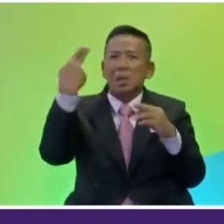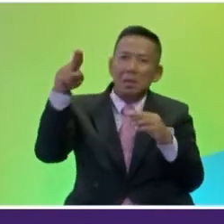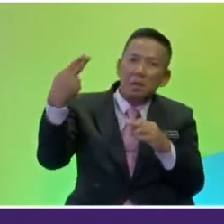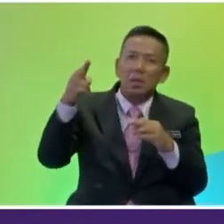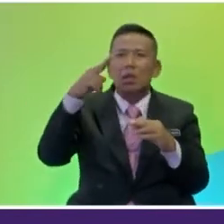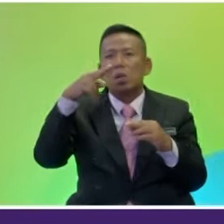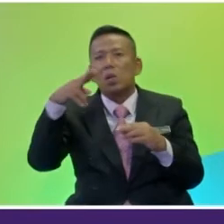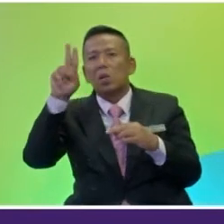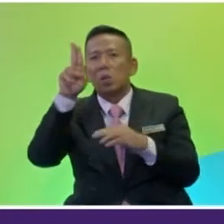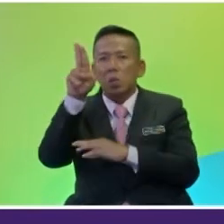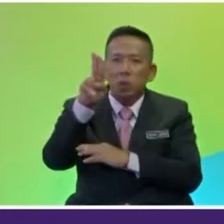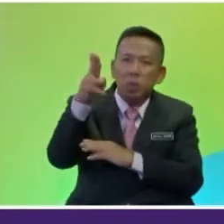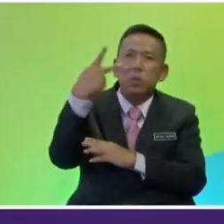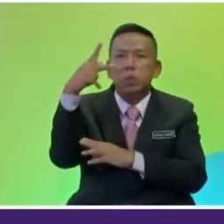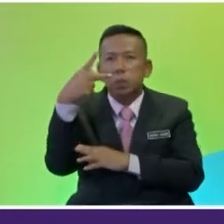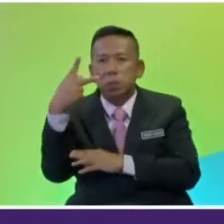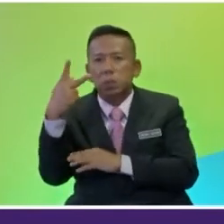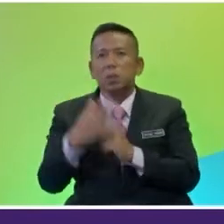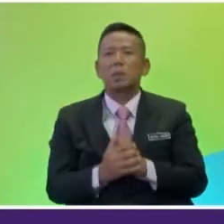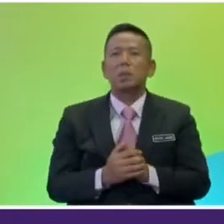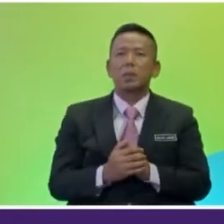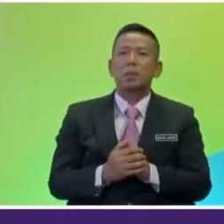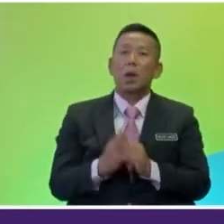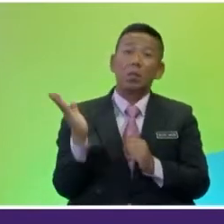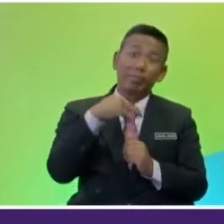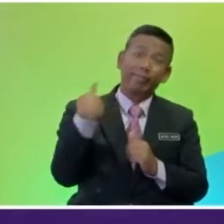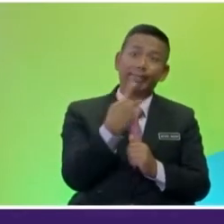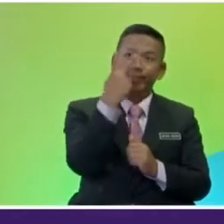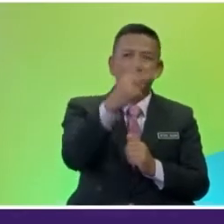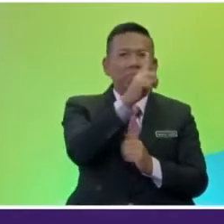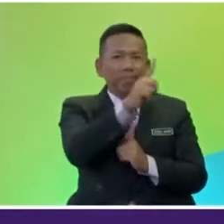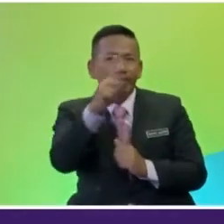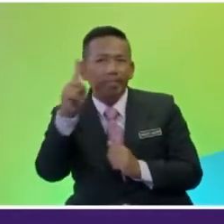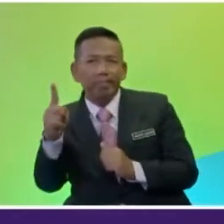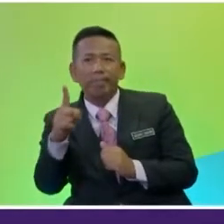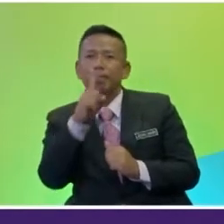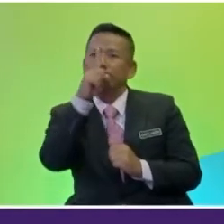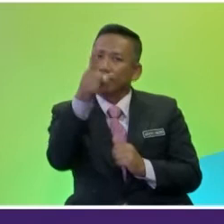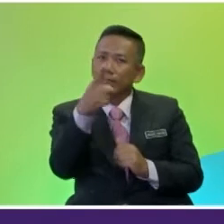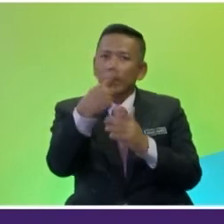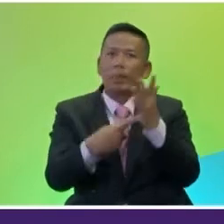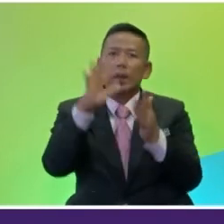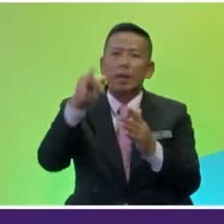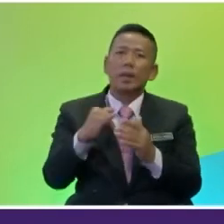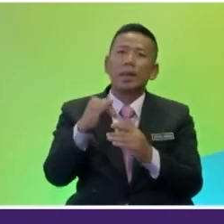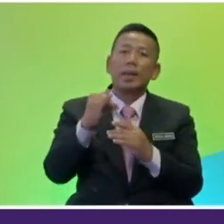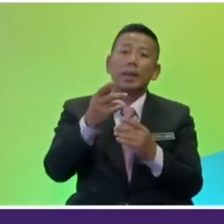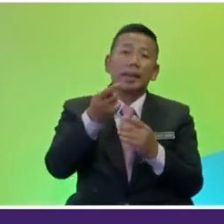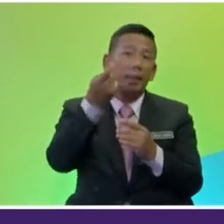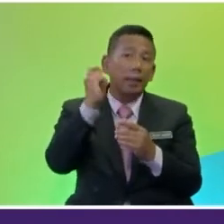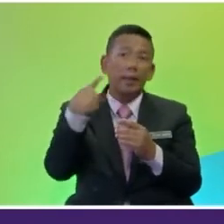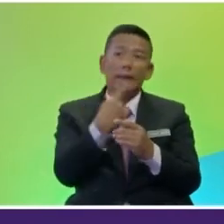warna kuning Cik gua betul cuma kita lihat satu persatu Sebenarnya apa yang akan melihat tadi